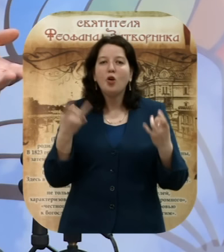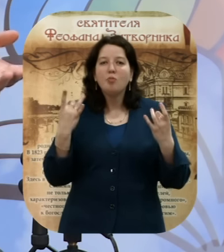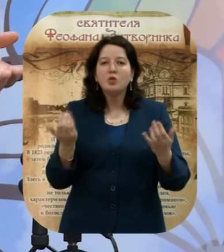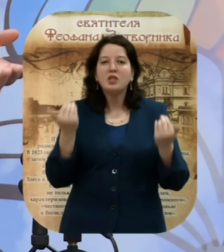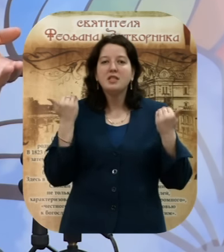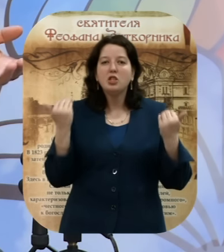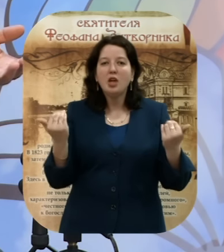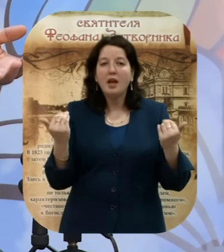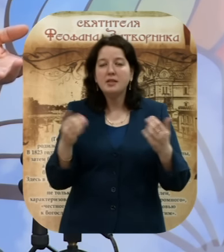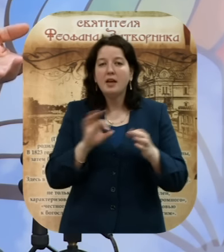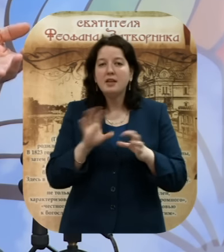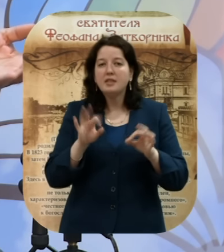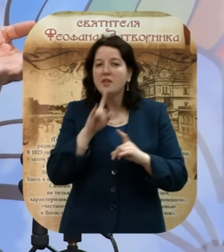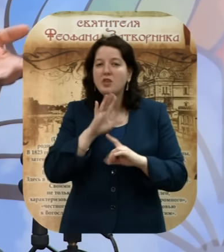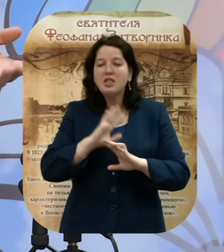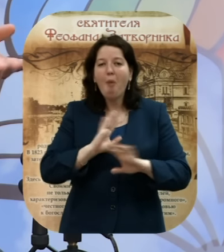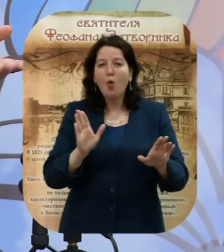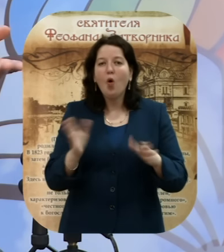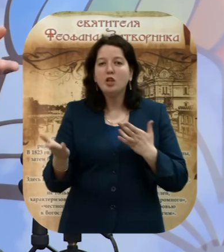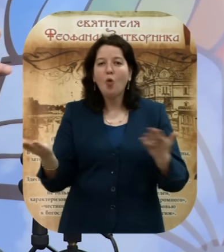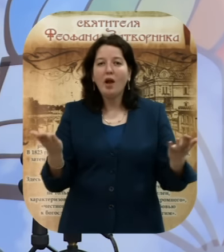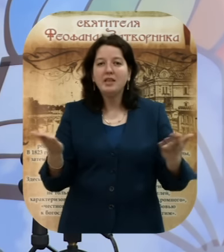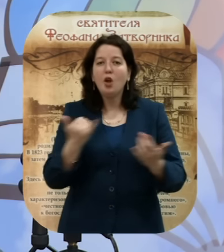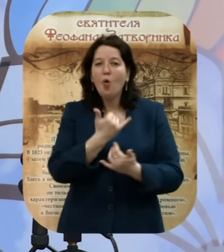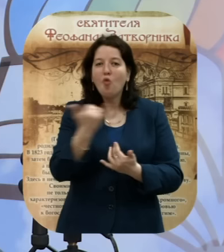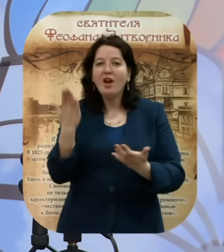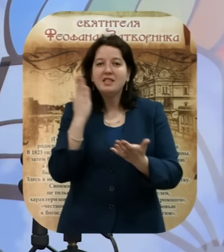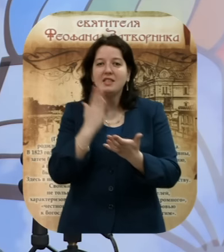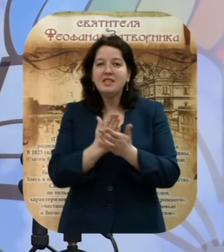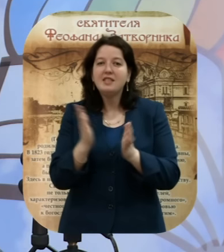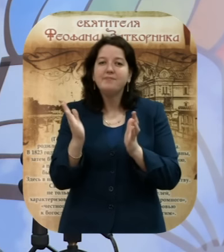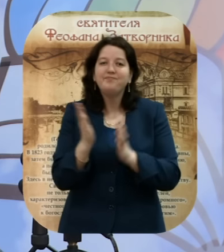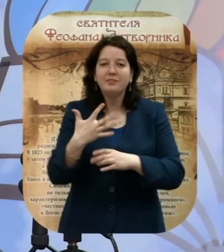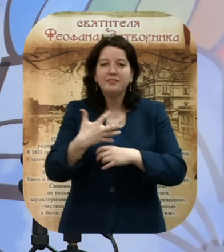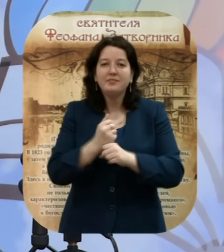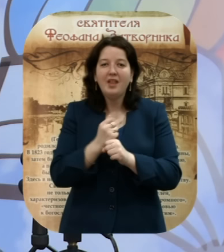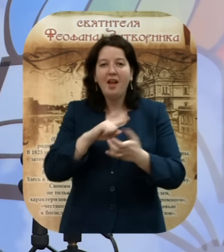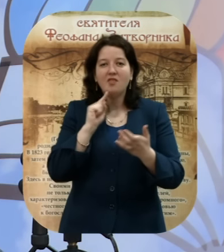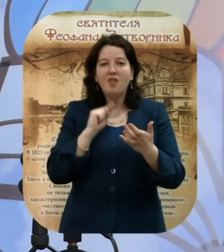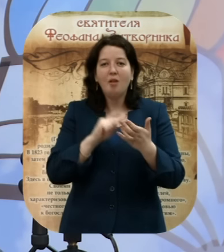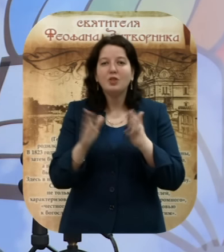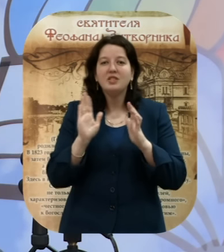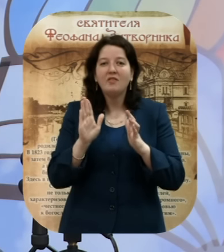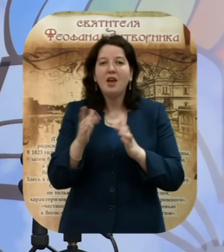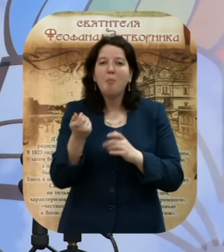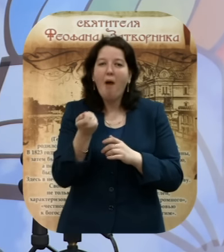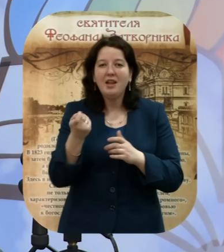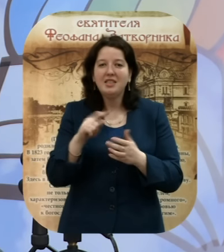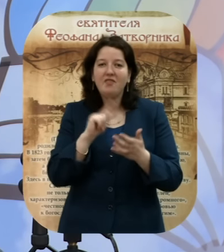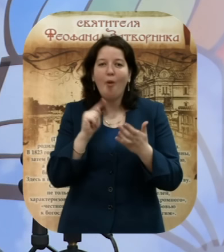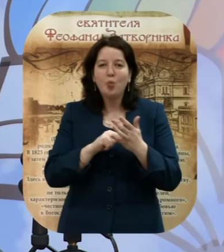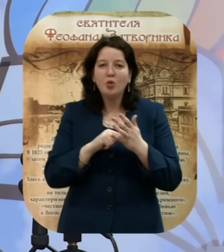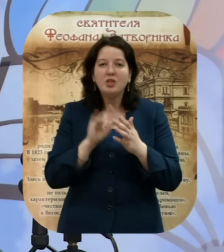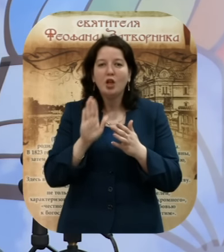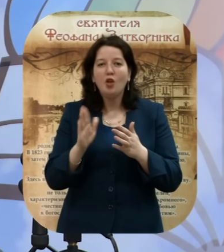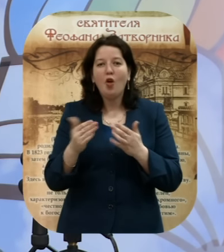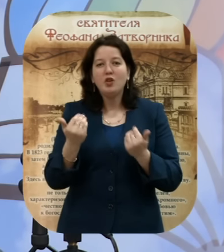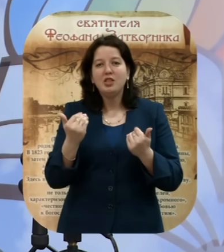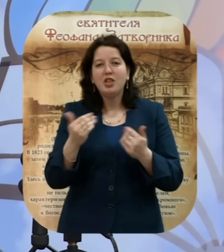сейчас затронуть. Но какие есть вопросы такие небольшие, совсем маленькие, маленькие, махонькие, то